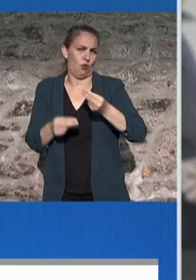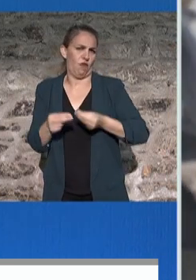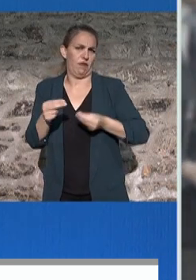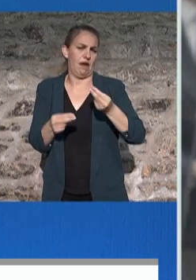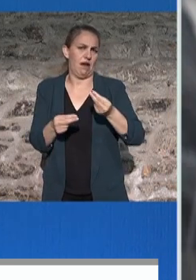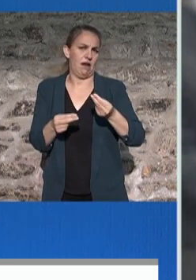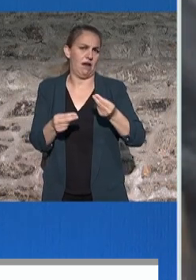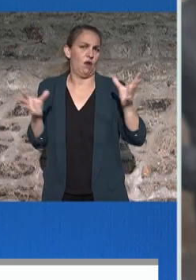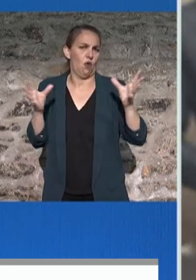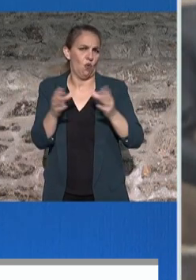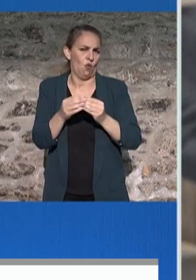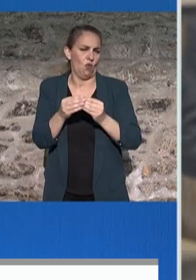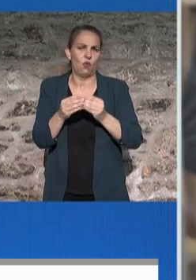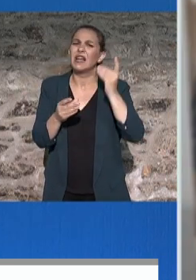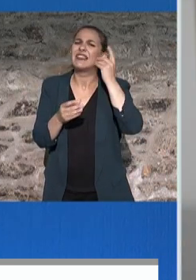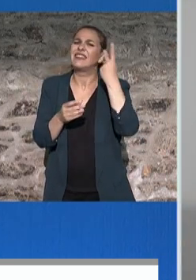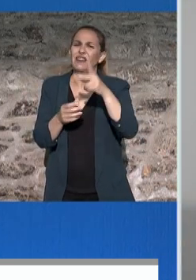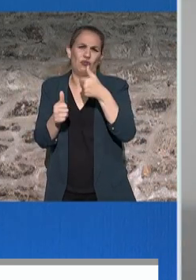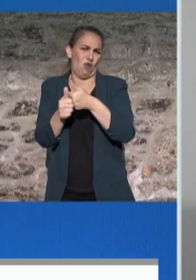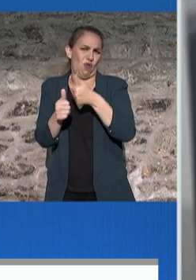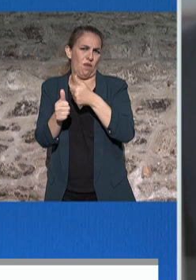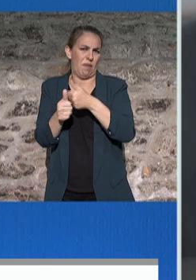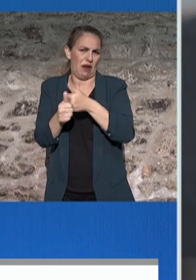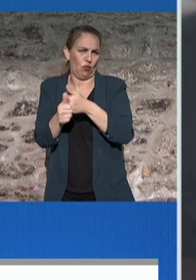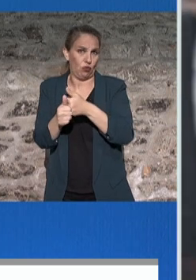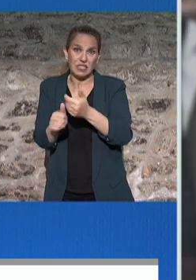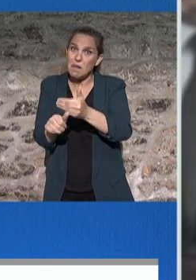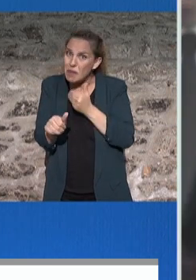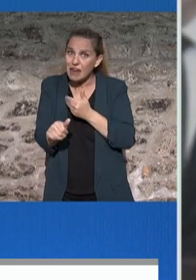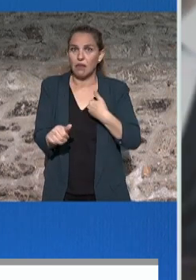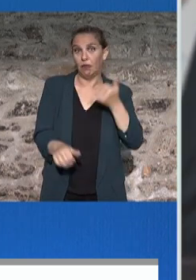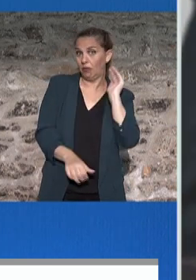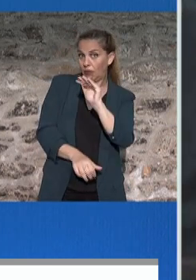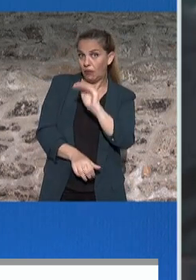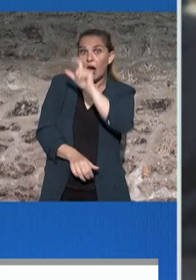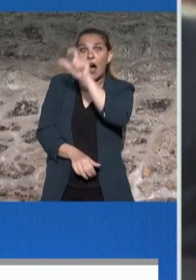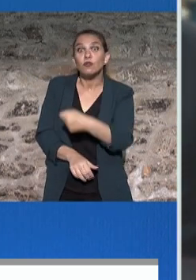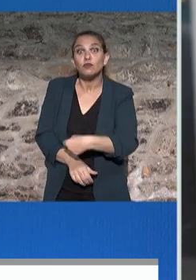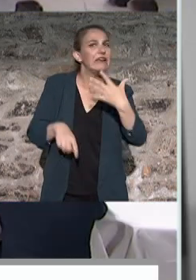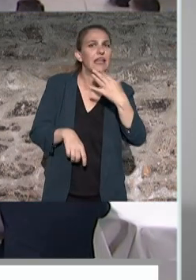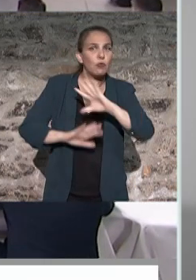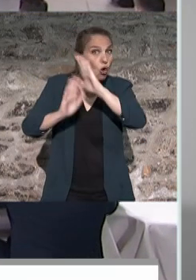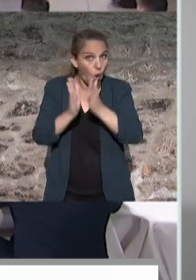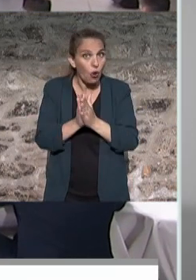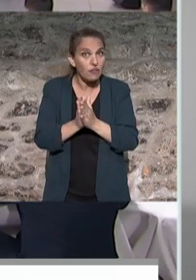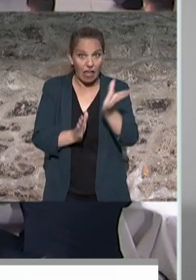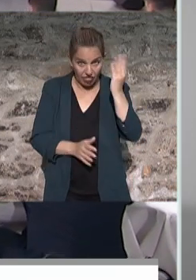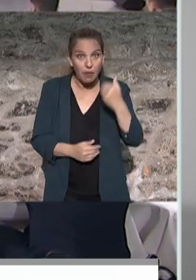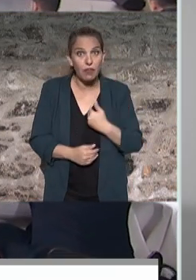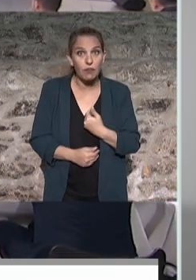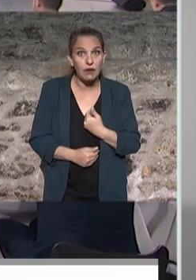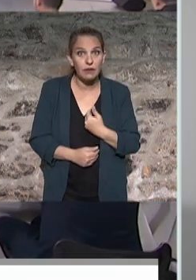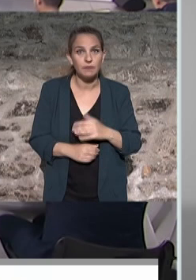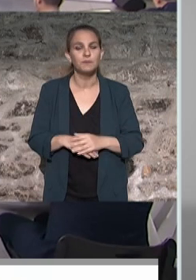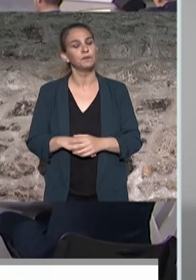φαίνεται. Και με κρότο, μου φαίνεται, την έκλεισε. Είναι ψυχροπολεμικό, θα λέγαμε, το κλίμα που επικρατεί στις σχέσεις μεταξύ